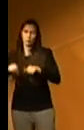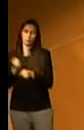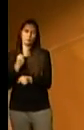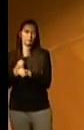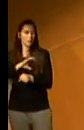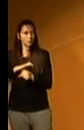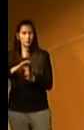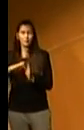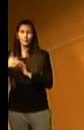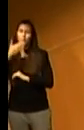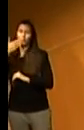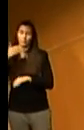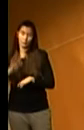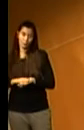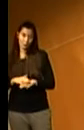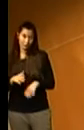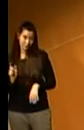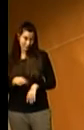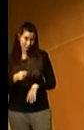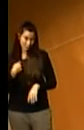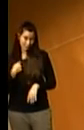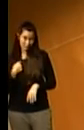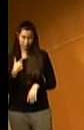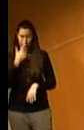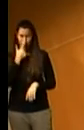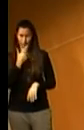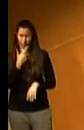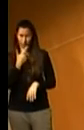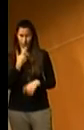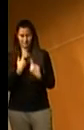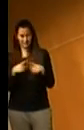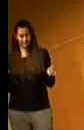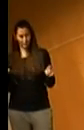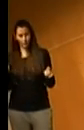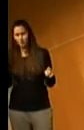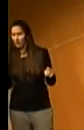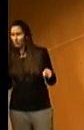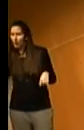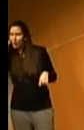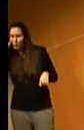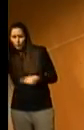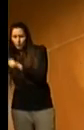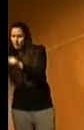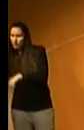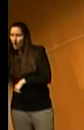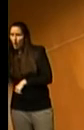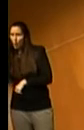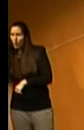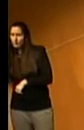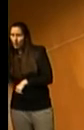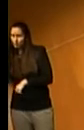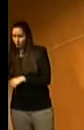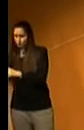écho dissonant avec ce que l'on entend des revendications des AESH aujourd'hui. Mais par